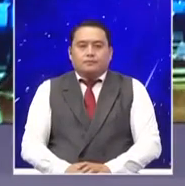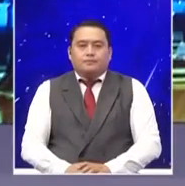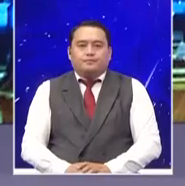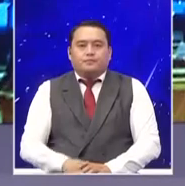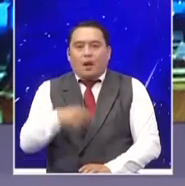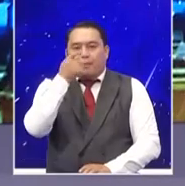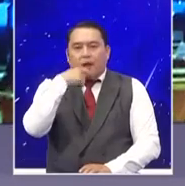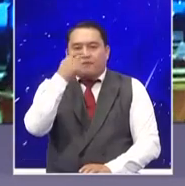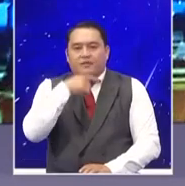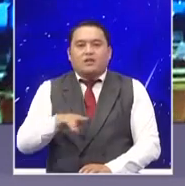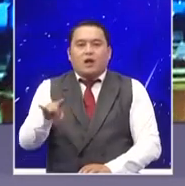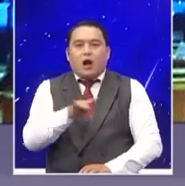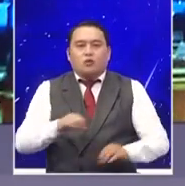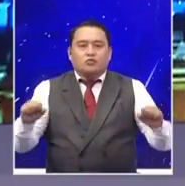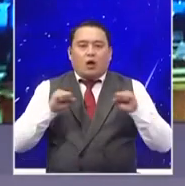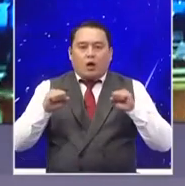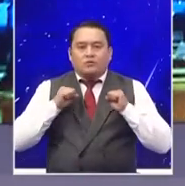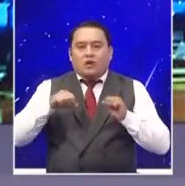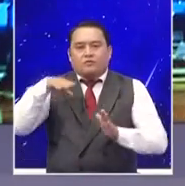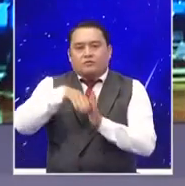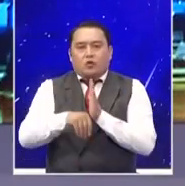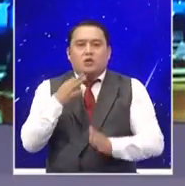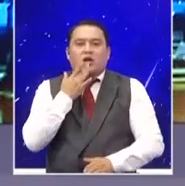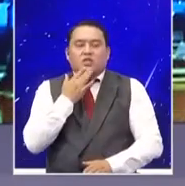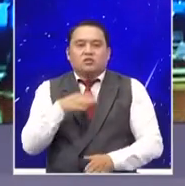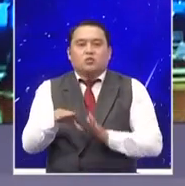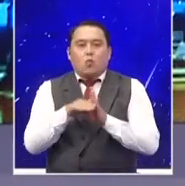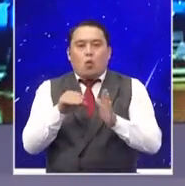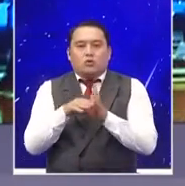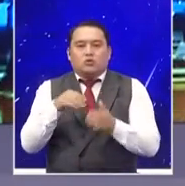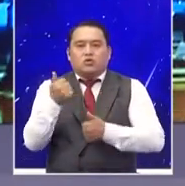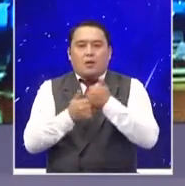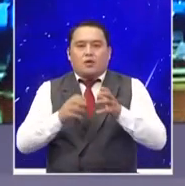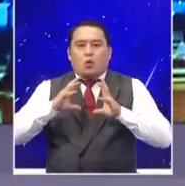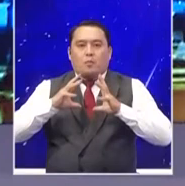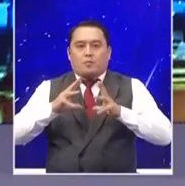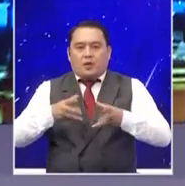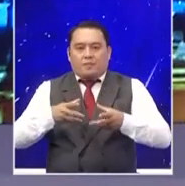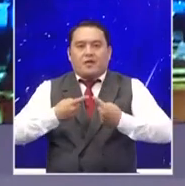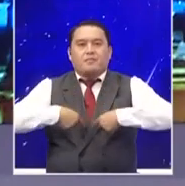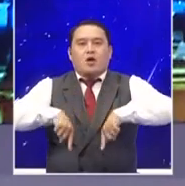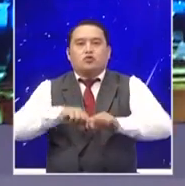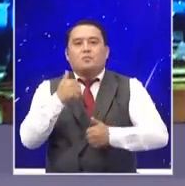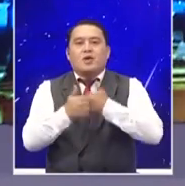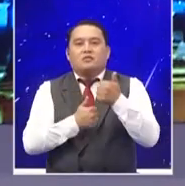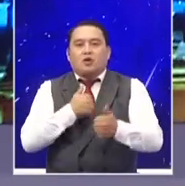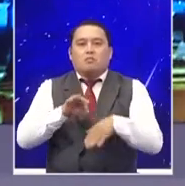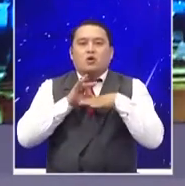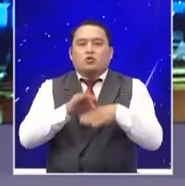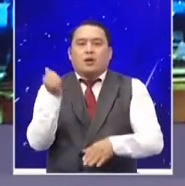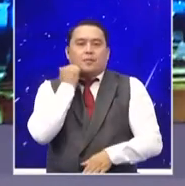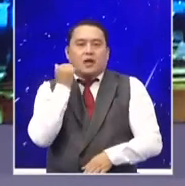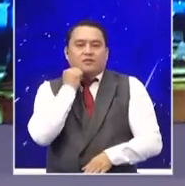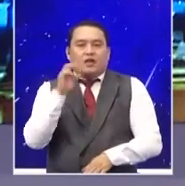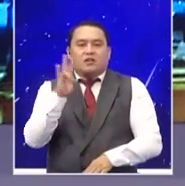Джитсеры Панфиловского района, входящие в состав национальной сборной страны, готовятся к чемпионату мира Grand Slam. Международное первенство состоится